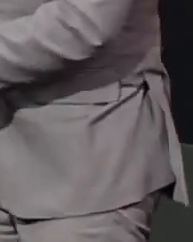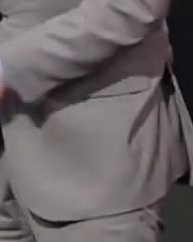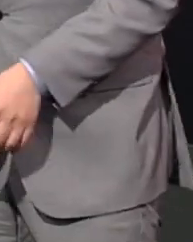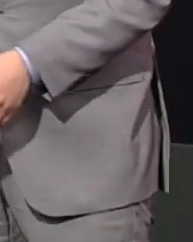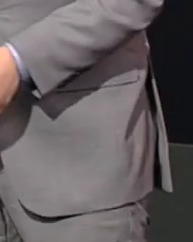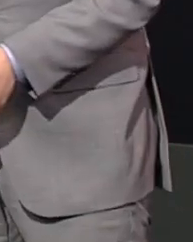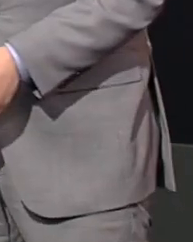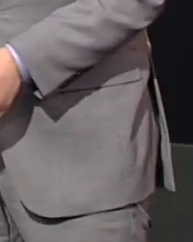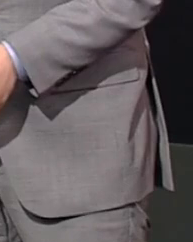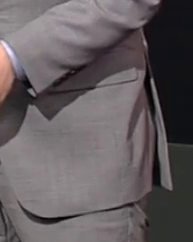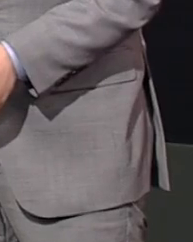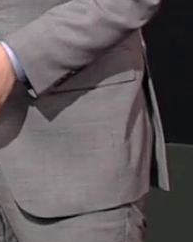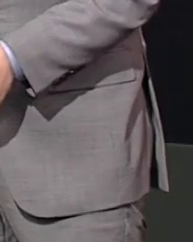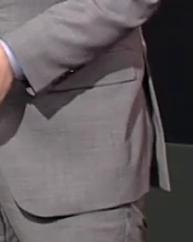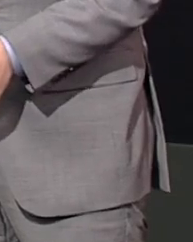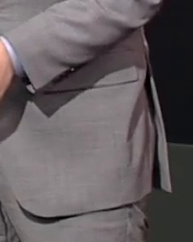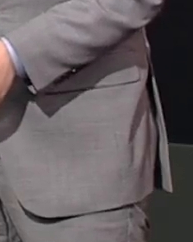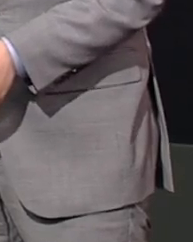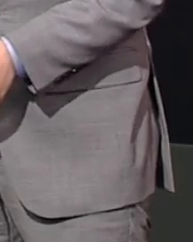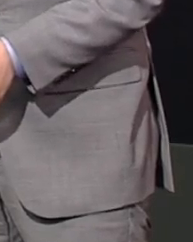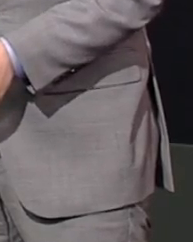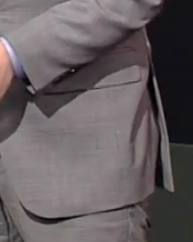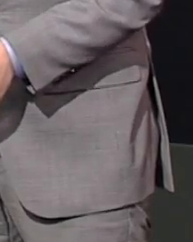끝났습니다 이거 눌러주세요